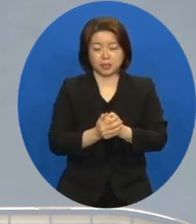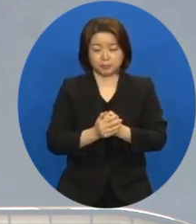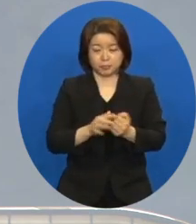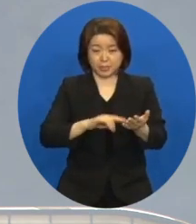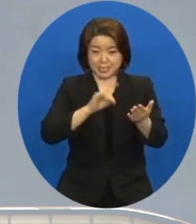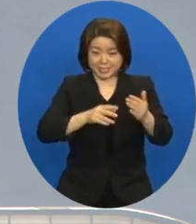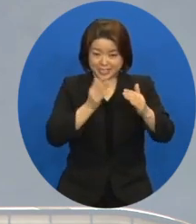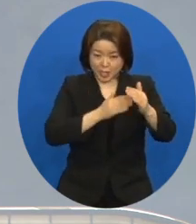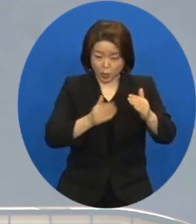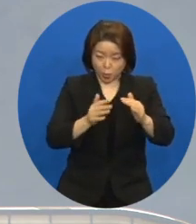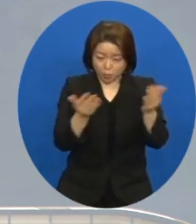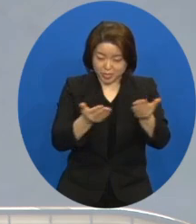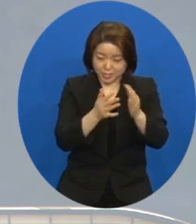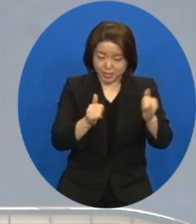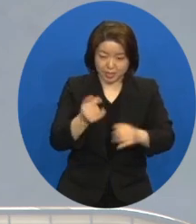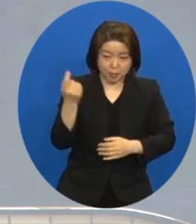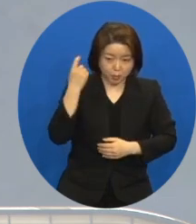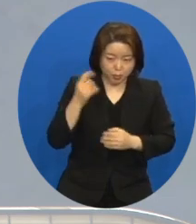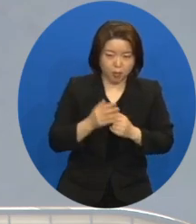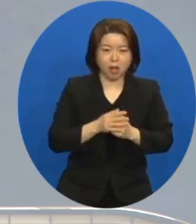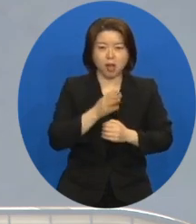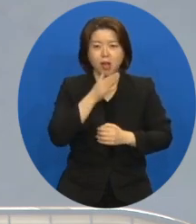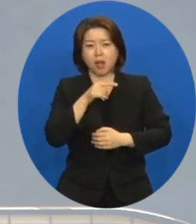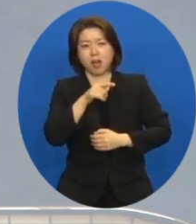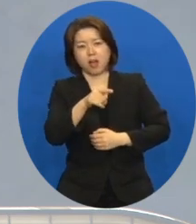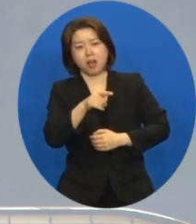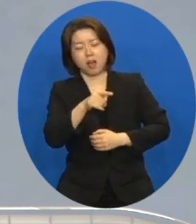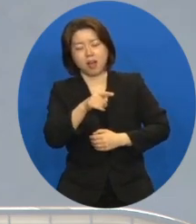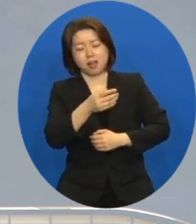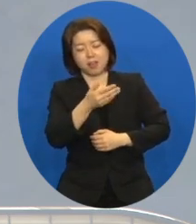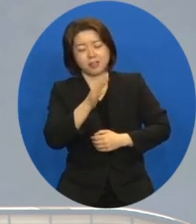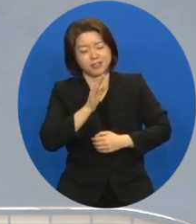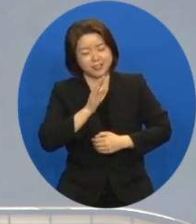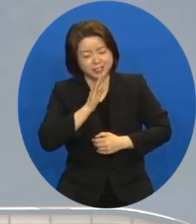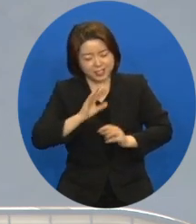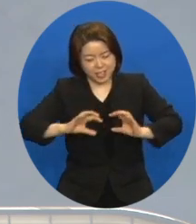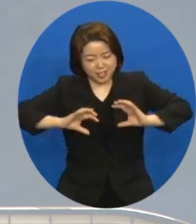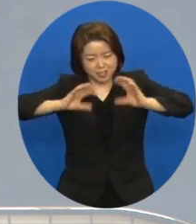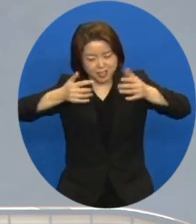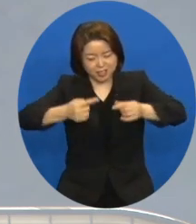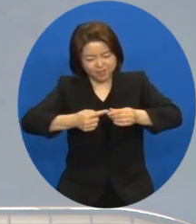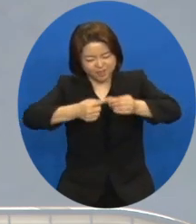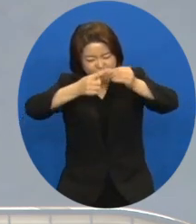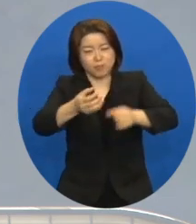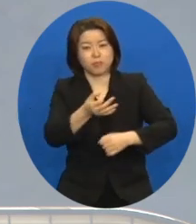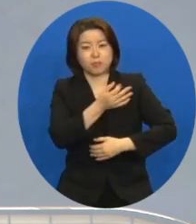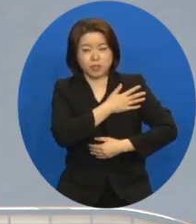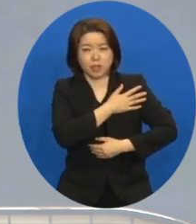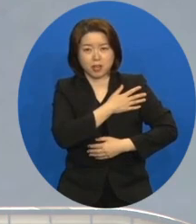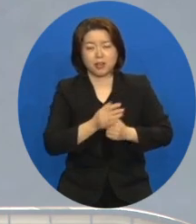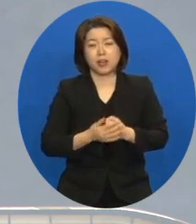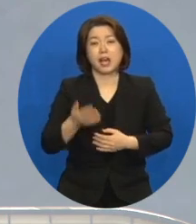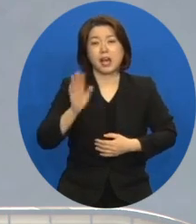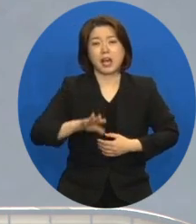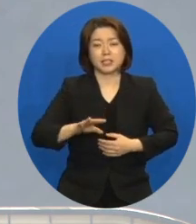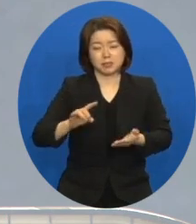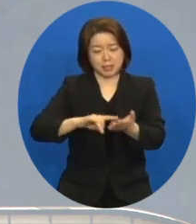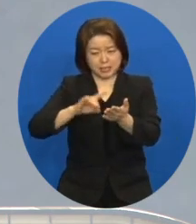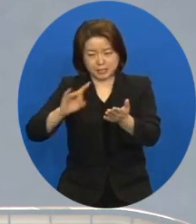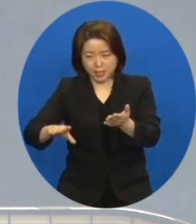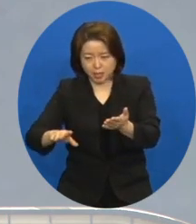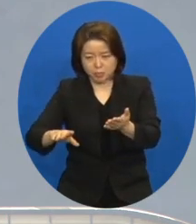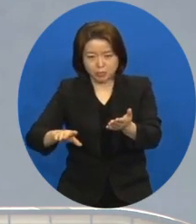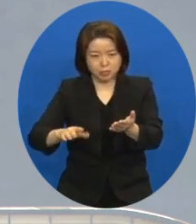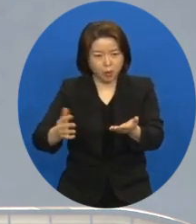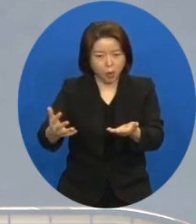세무공무원이 듣고는 당신은 진짜 세계에서 가장 부자군요. 그러나 세금은 매길